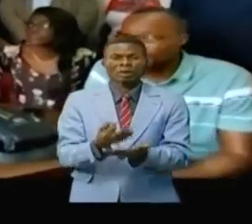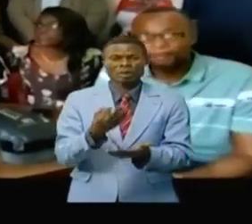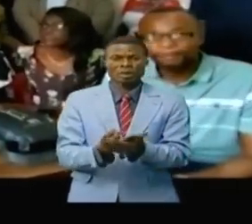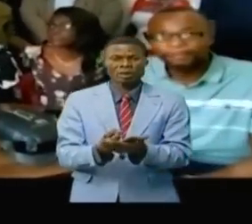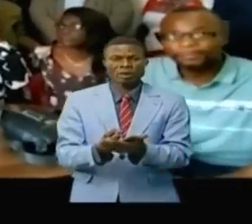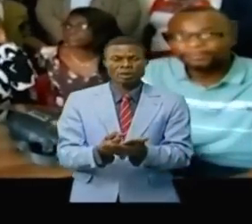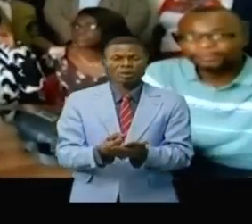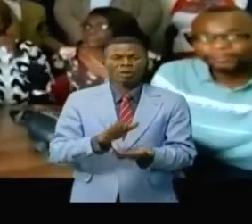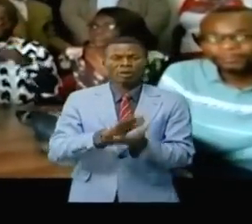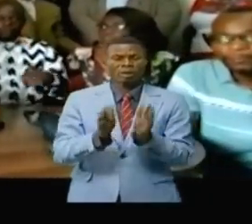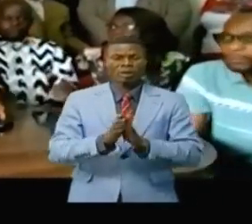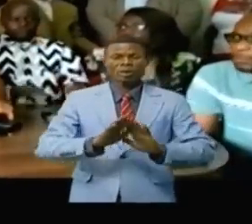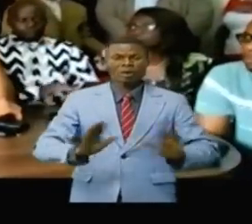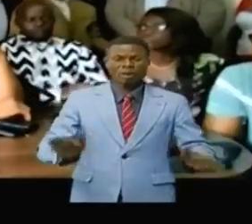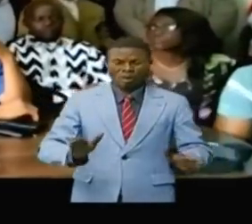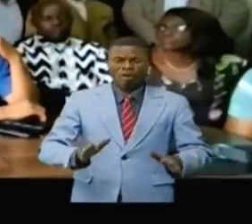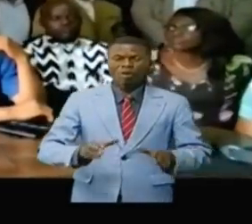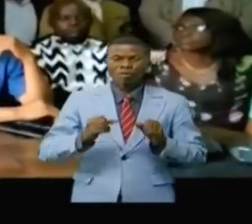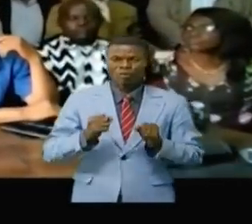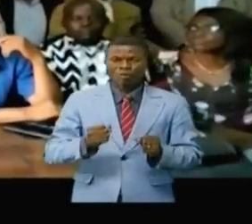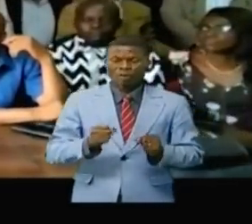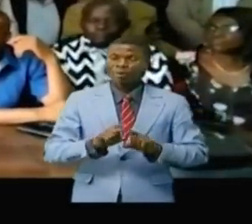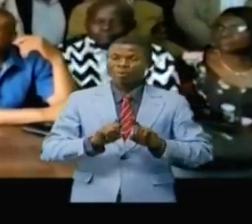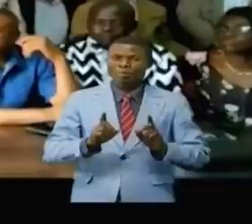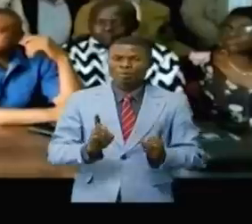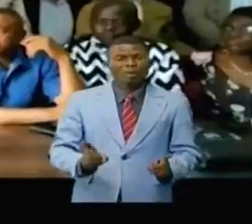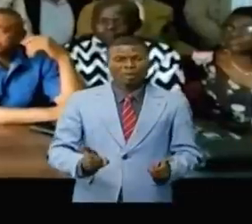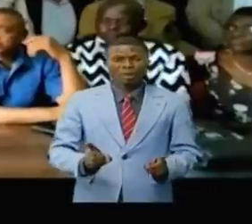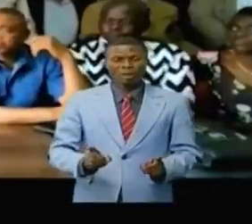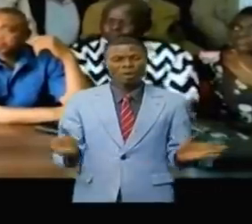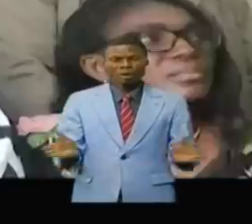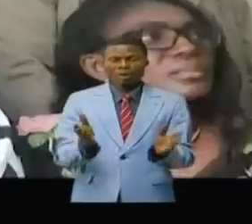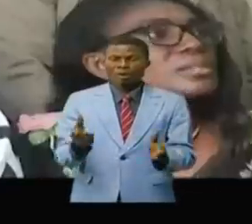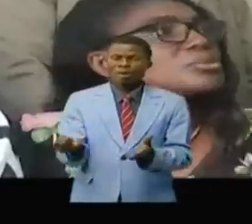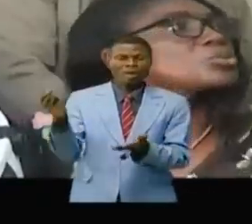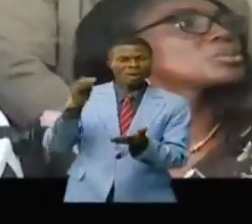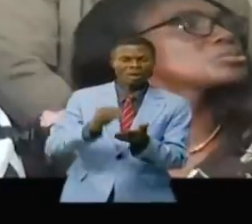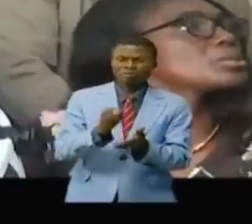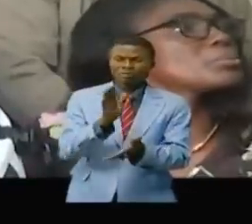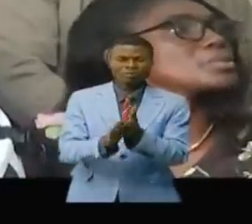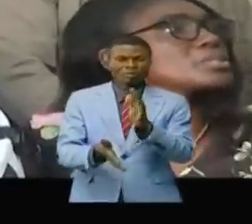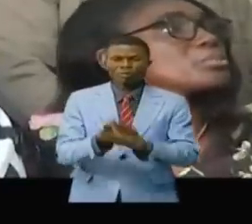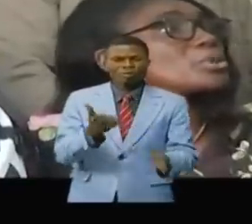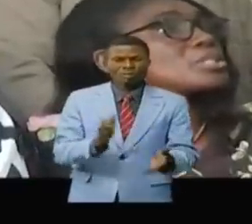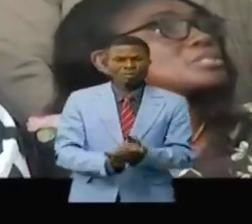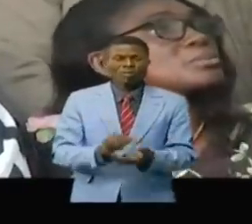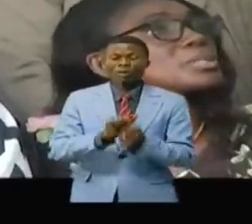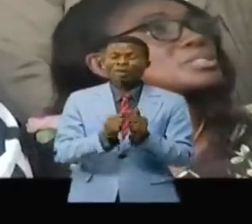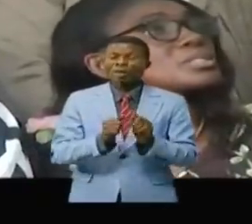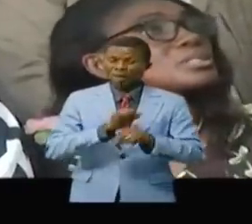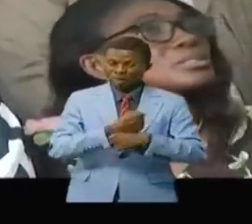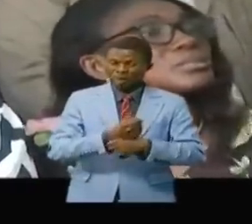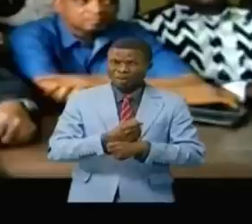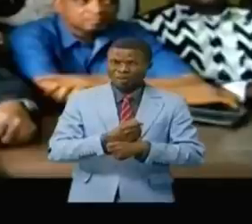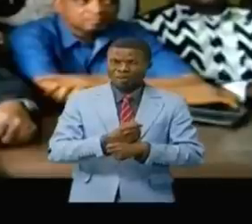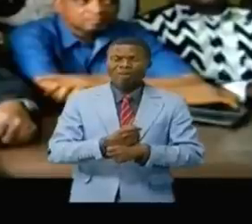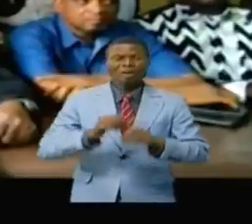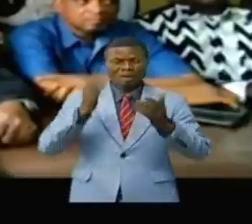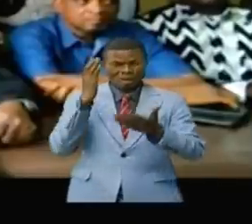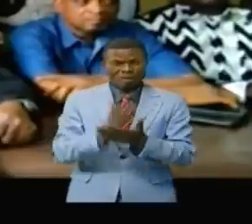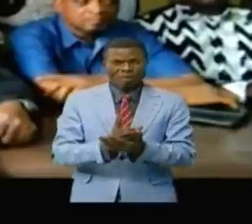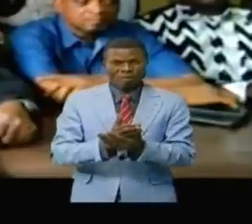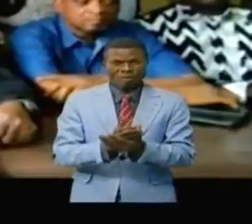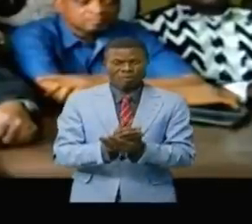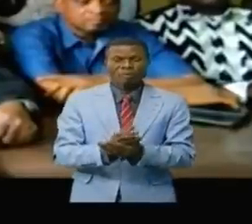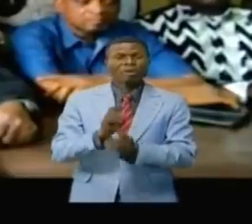un élan de performance en performance. Mais seulement la motivation ne suit pas ce qui risque de provoquer un relâchement. Au cours